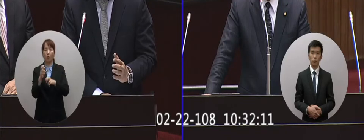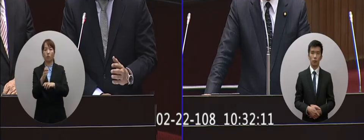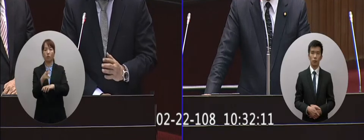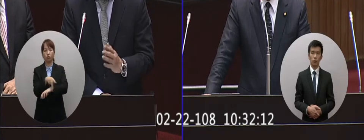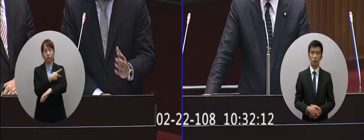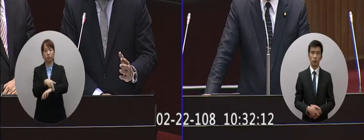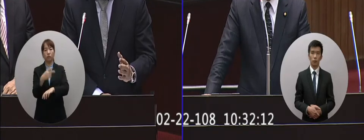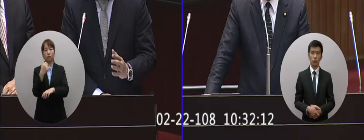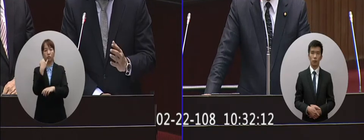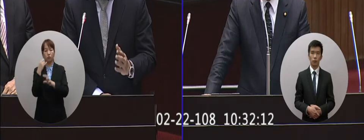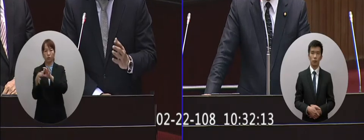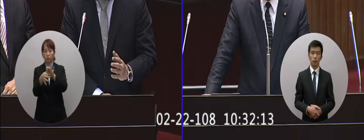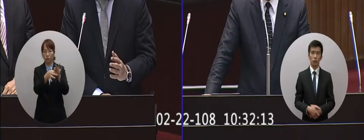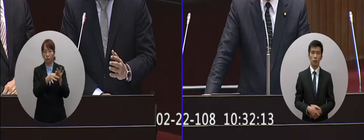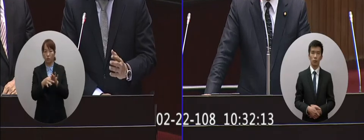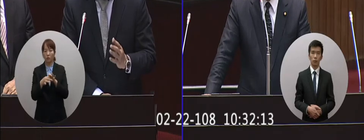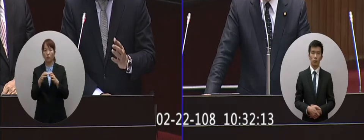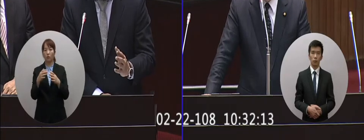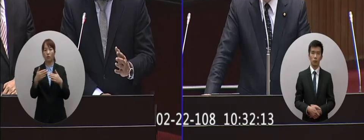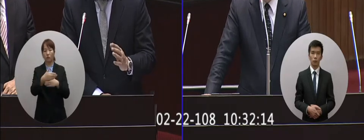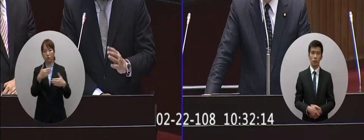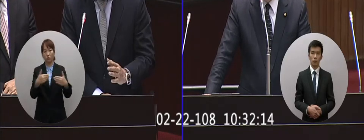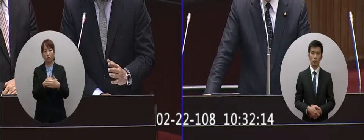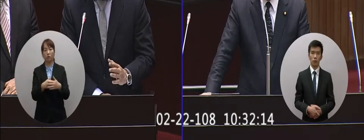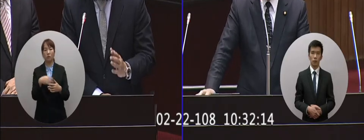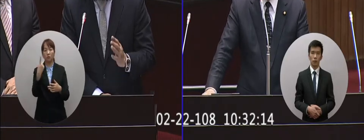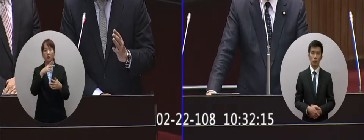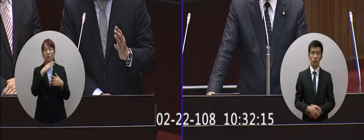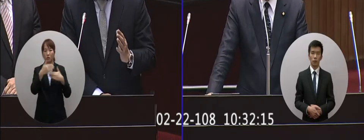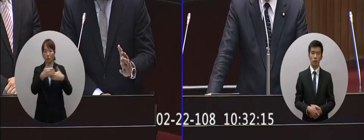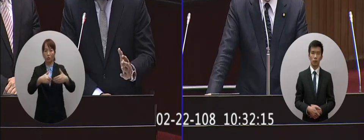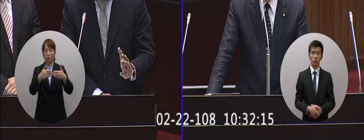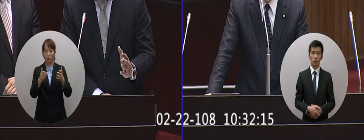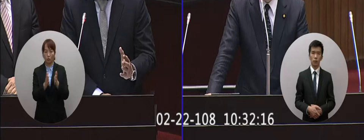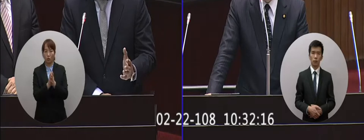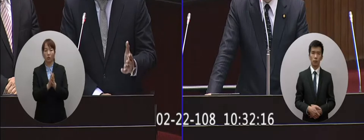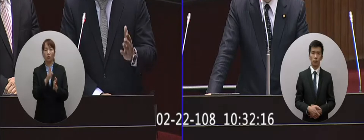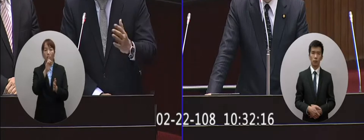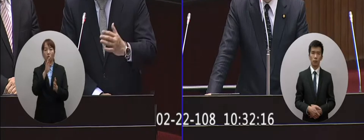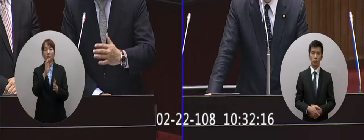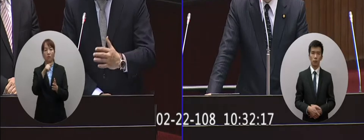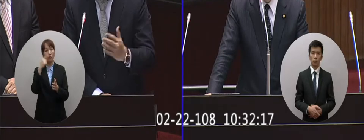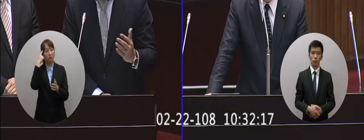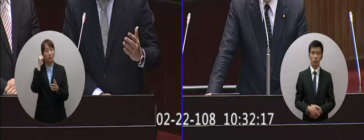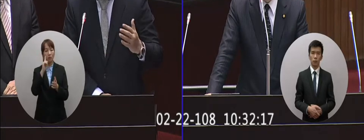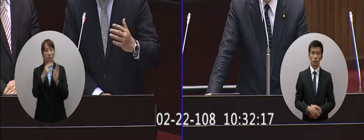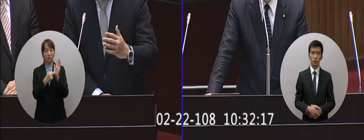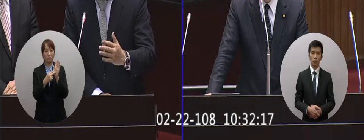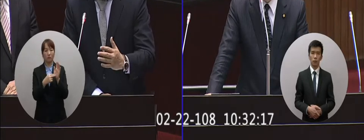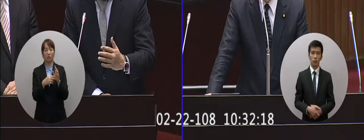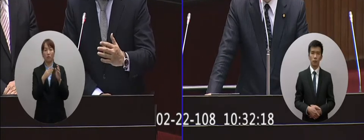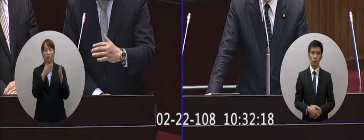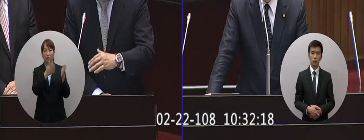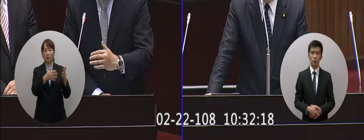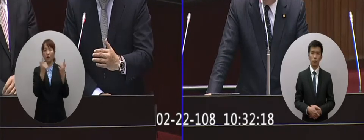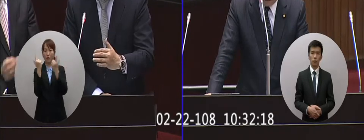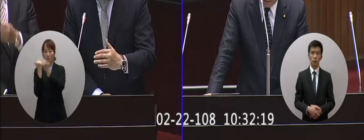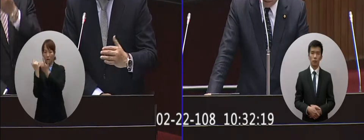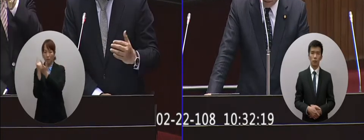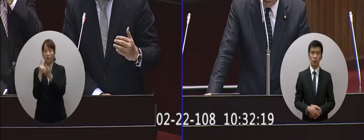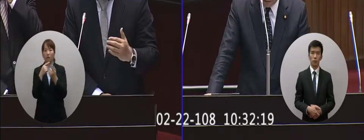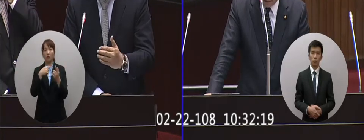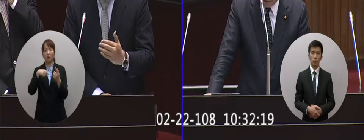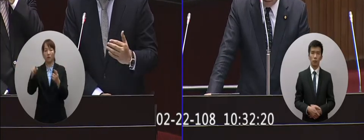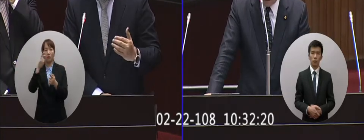干，然后再串联大众运输系统。甚至我们交通部有 UMARCH， 就是这个以台北到宜